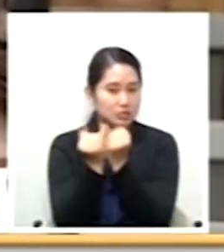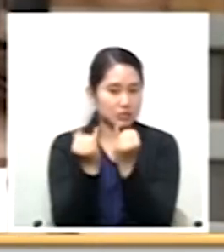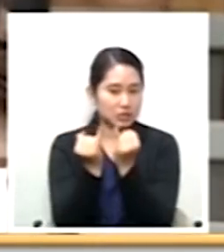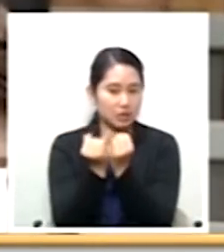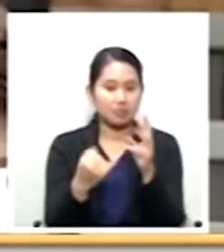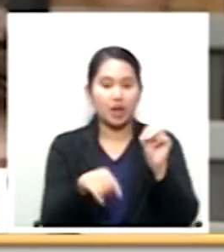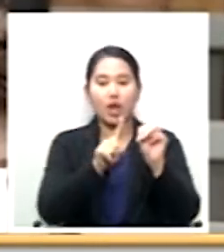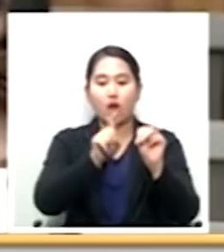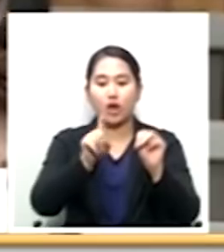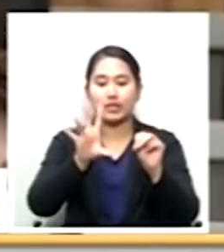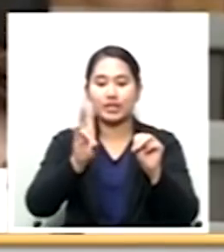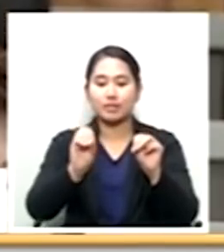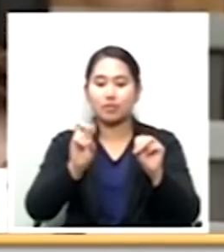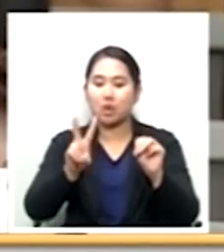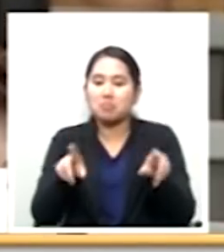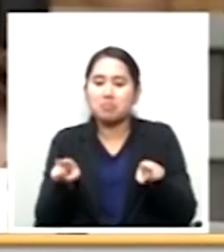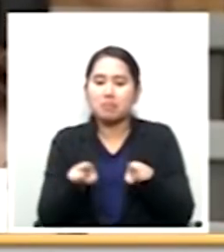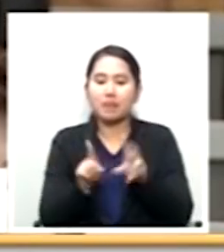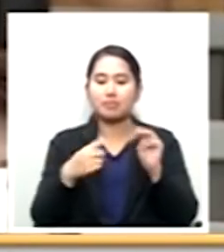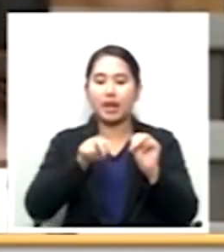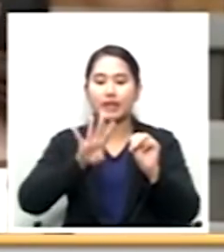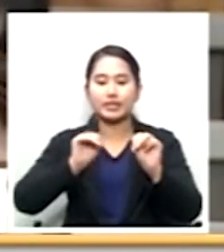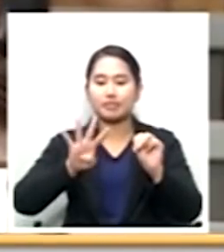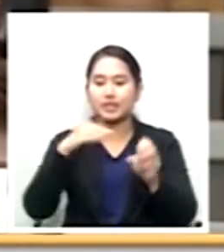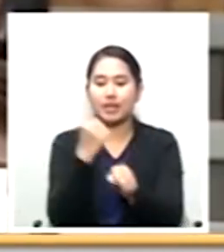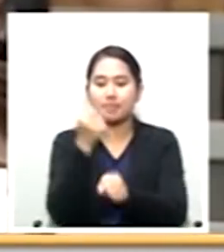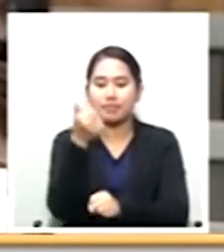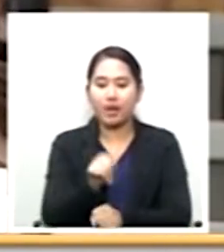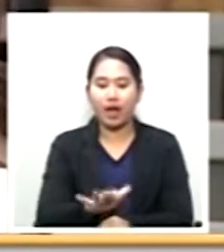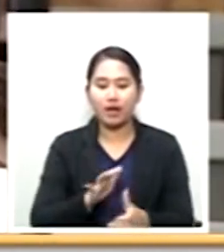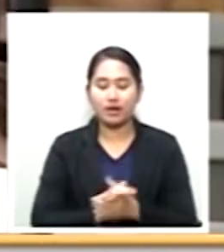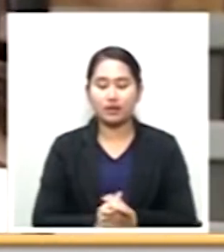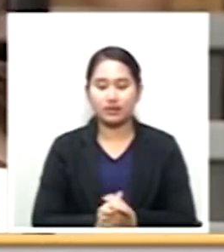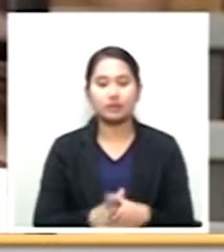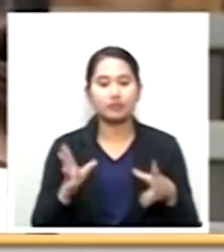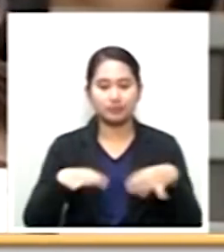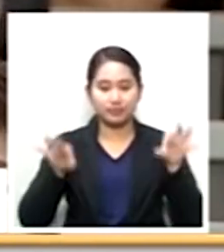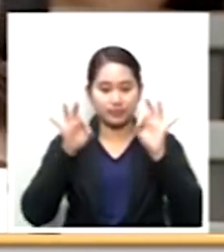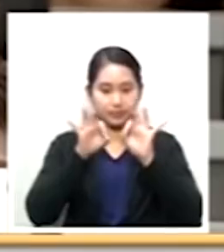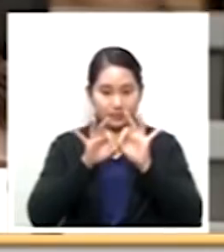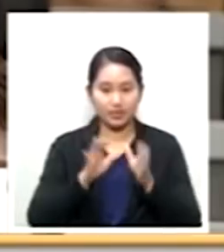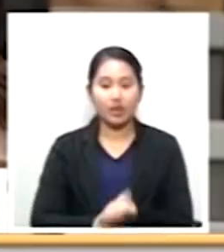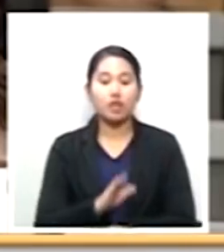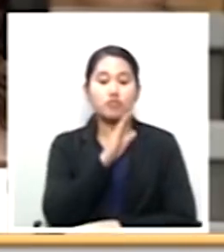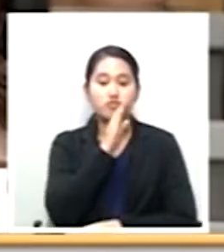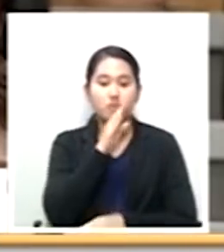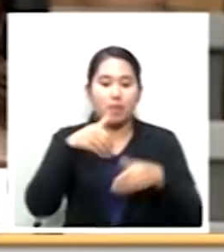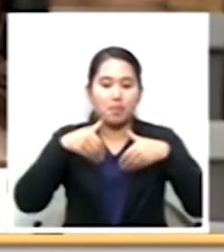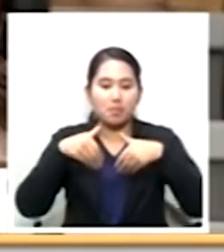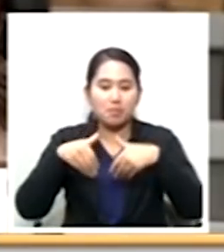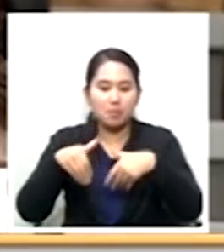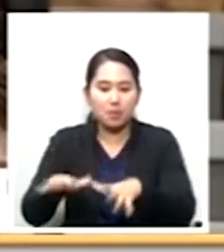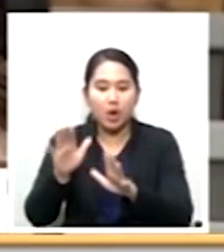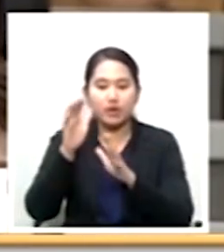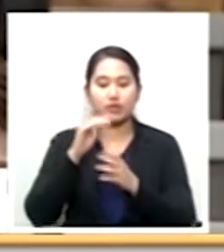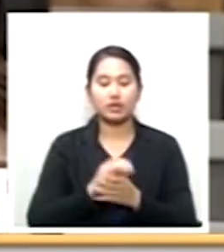เสมือนกับมีอำนาจตามม.44ไม่ได้ตรงนี้สำคัญครับท่านประธานครับหากเราปล่อยผ่านเรื่องนี้ไป